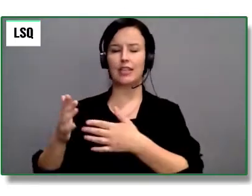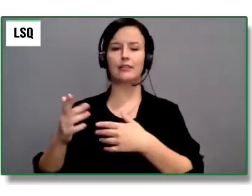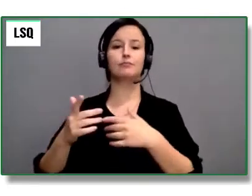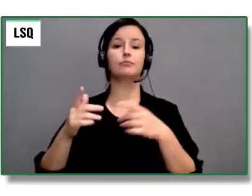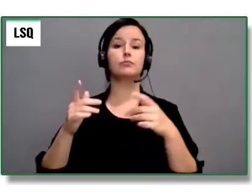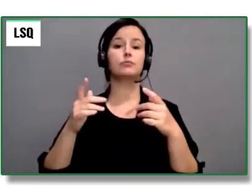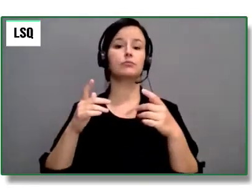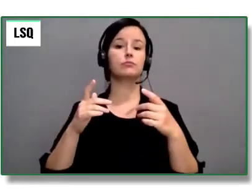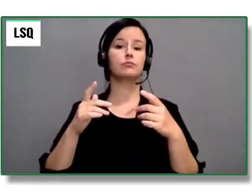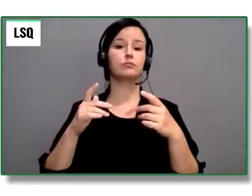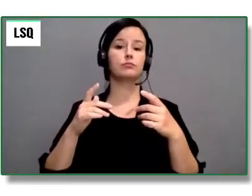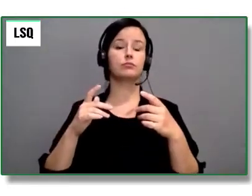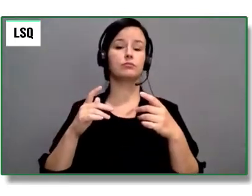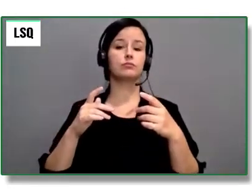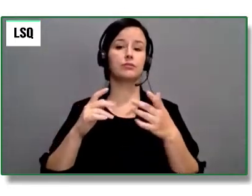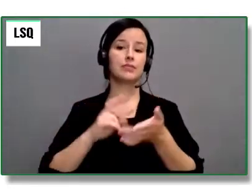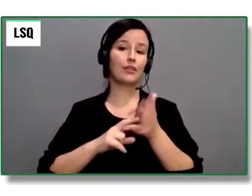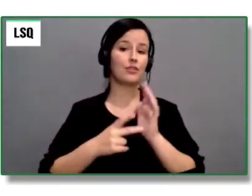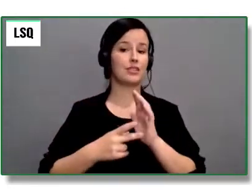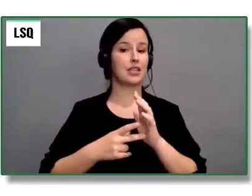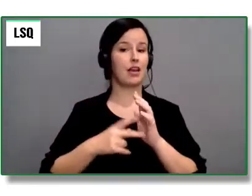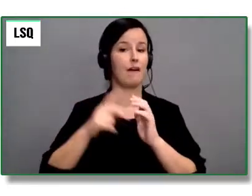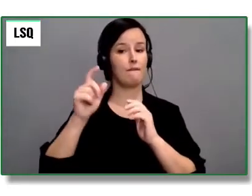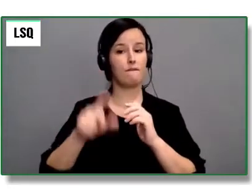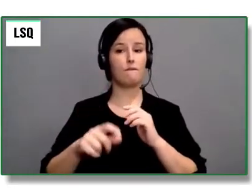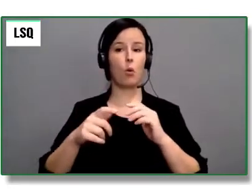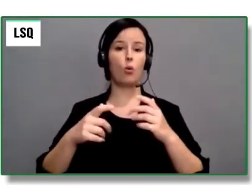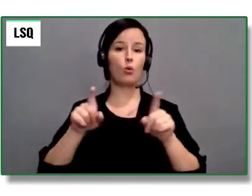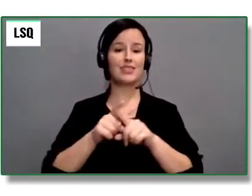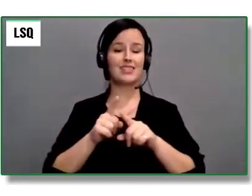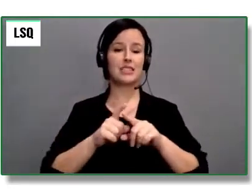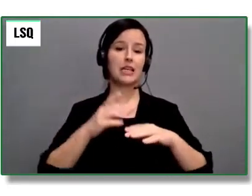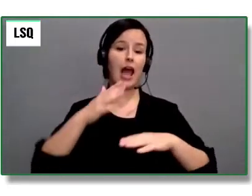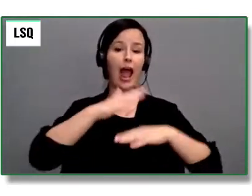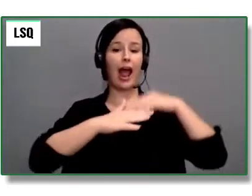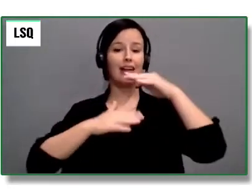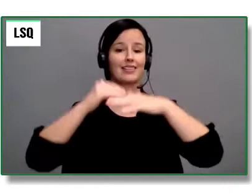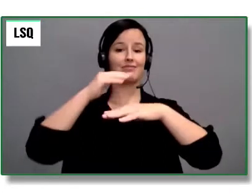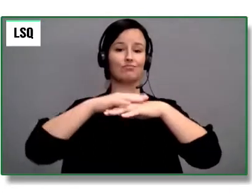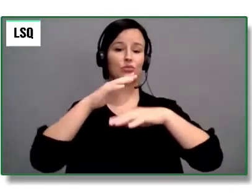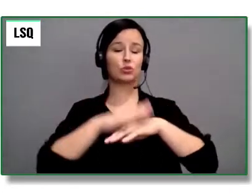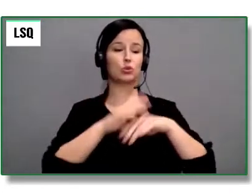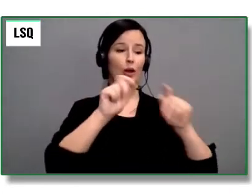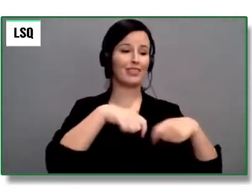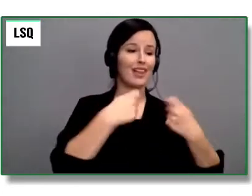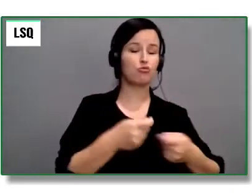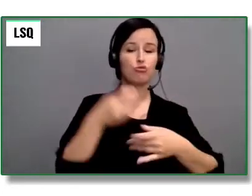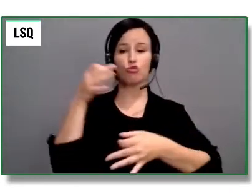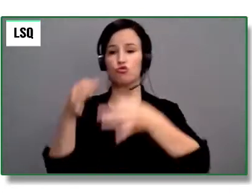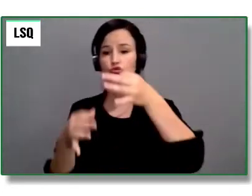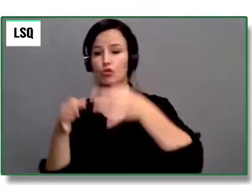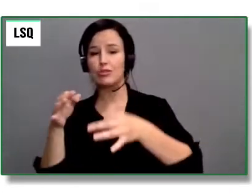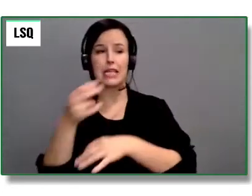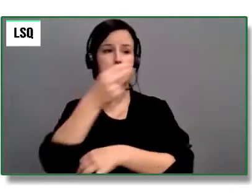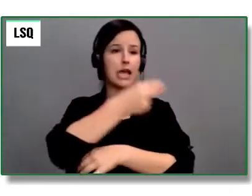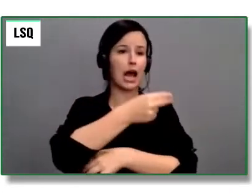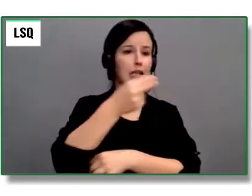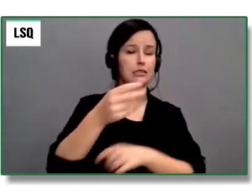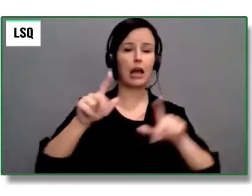s'agit donc de se concentrer sur l'intersection du handicap, de la justice, de la nature, de la libération du